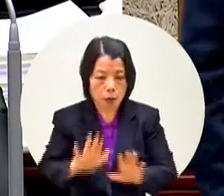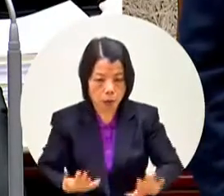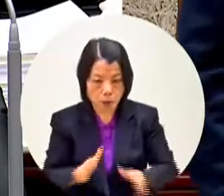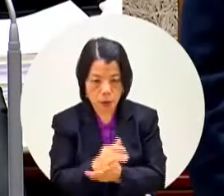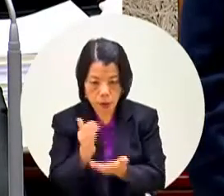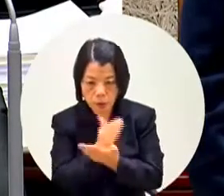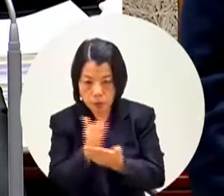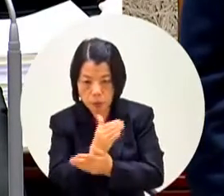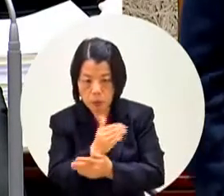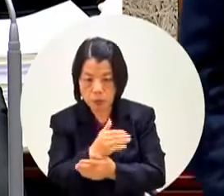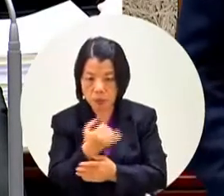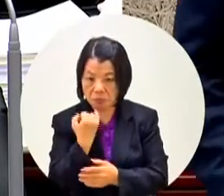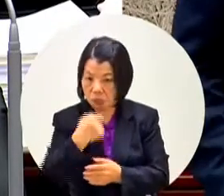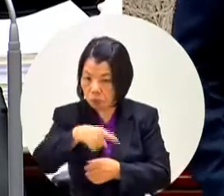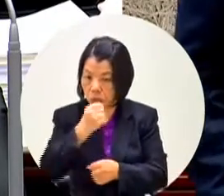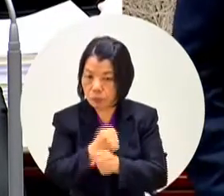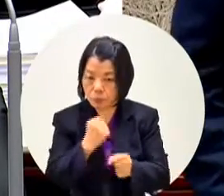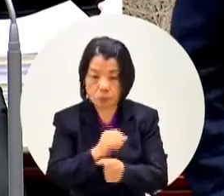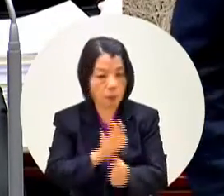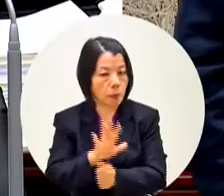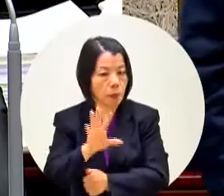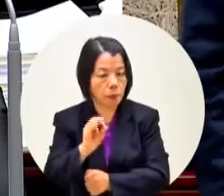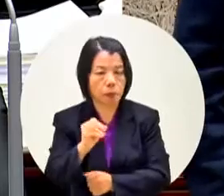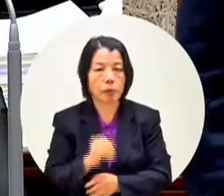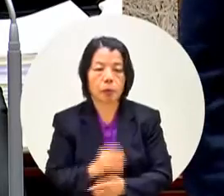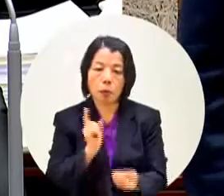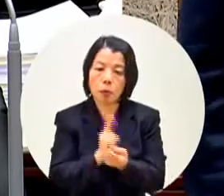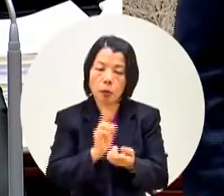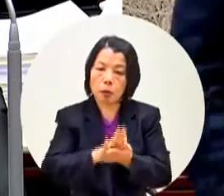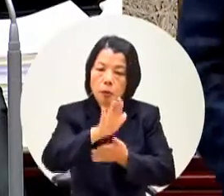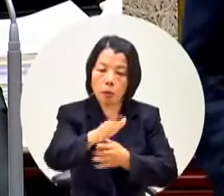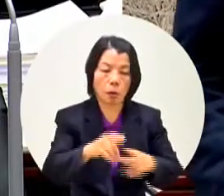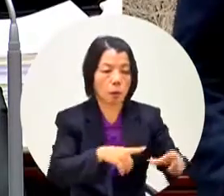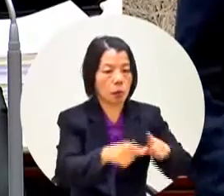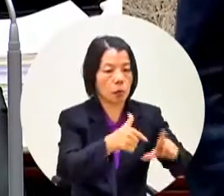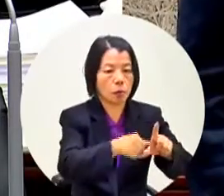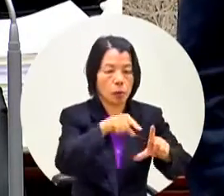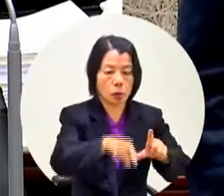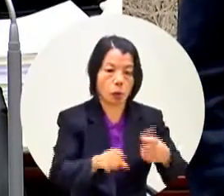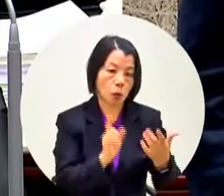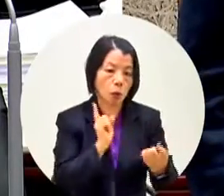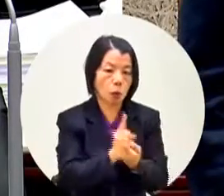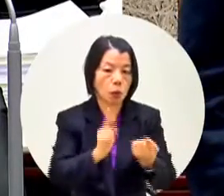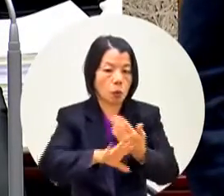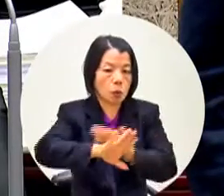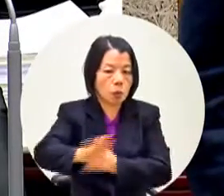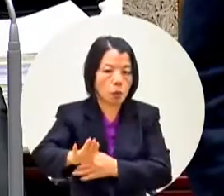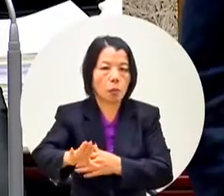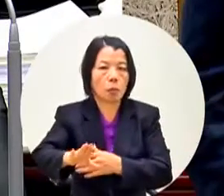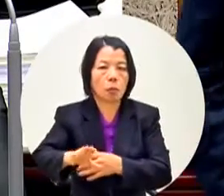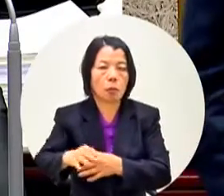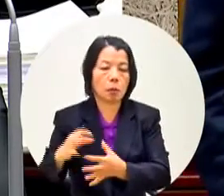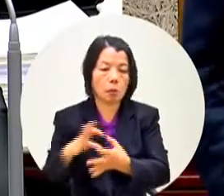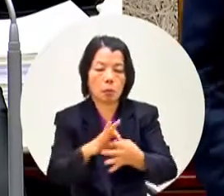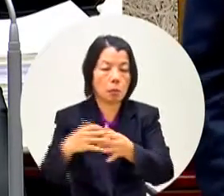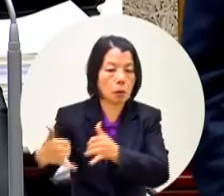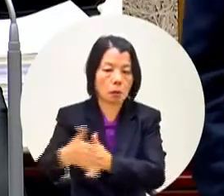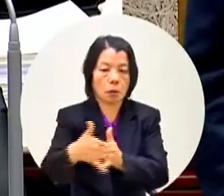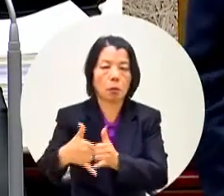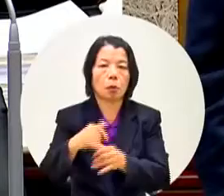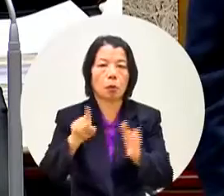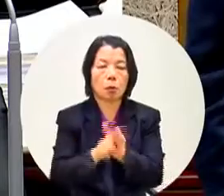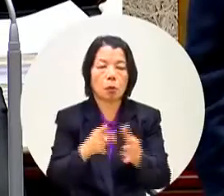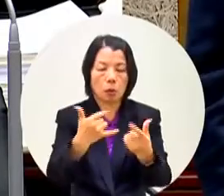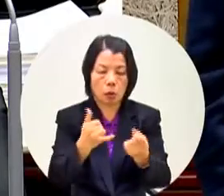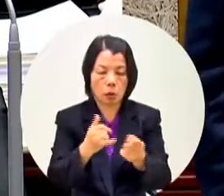会把这个修正的报告送到高工局来做进一步的审议。那有关于 这个桥头科学园区的交流道